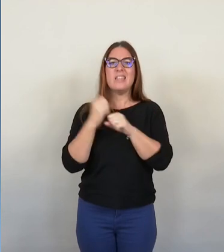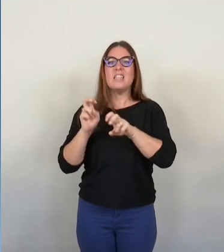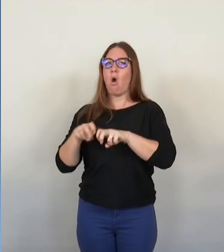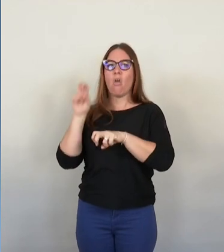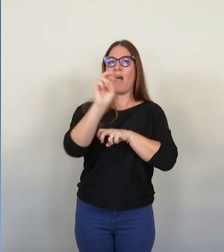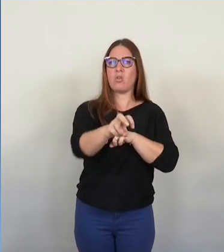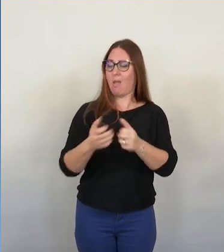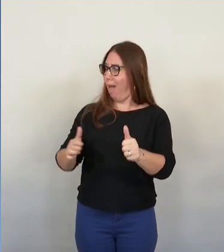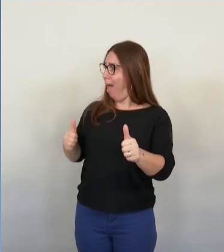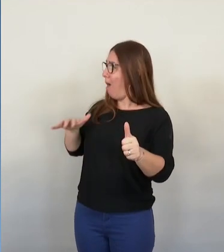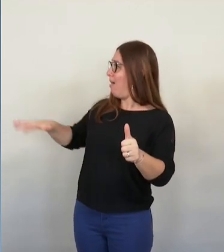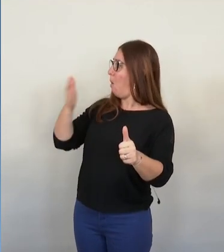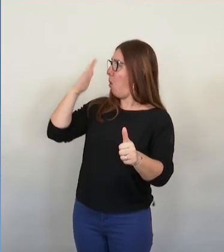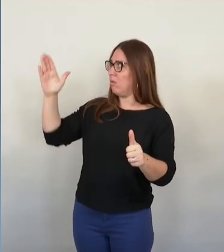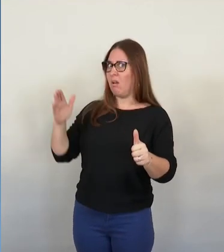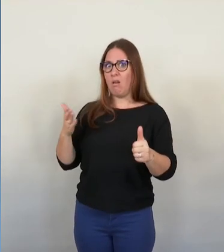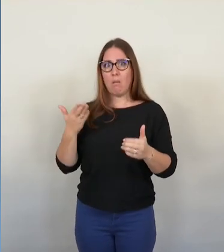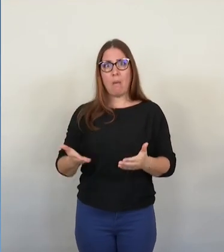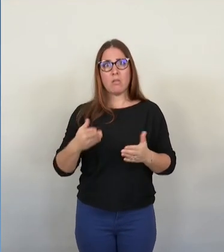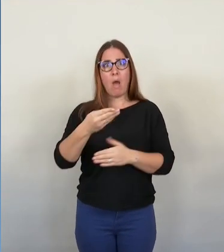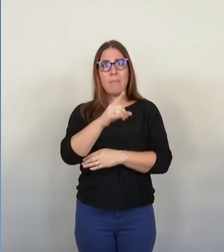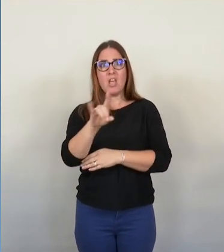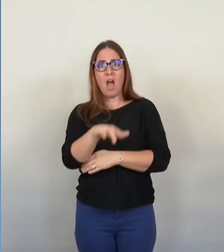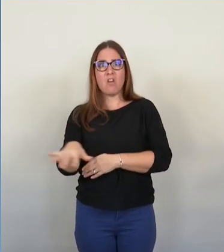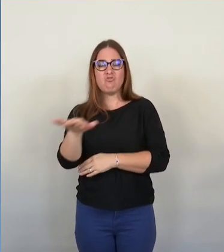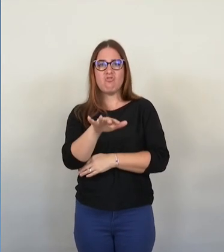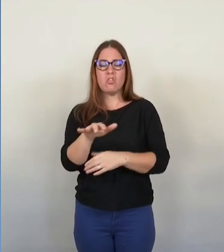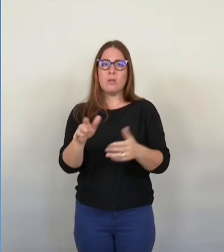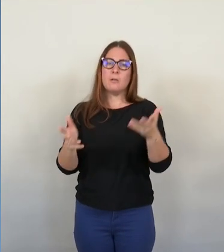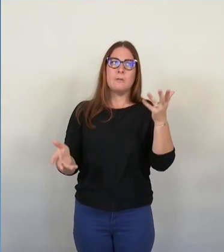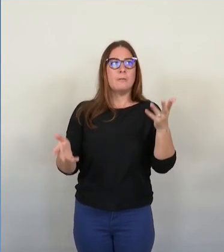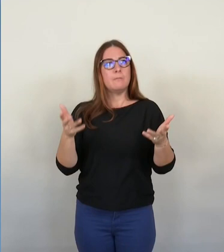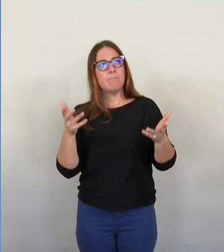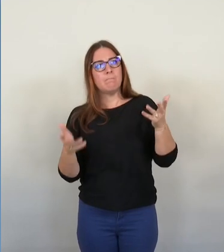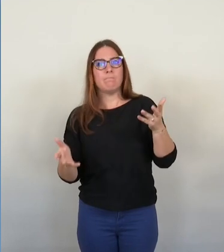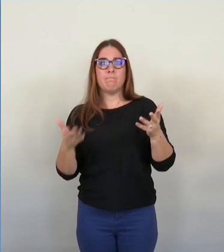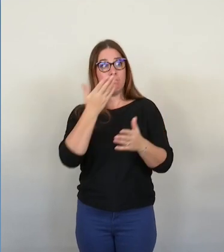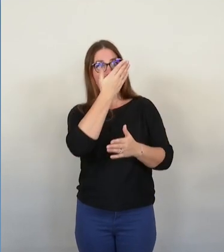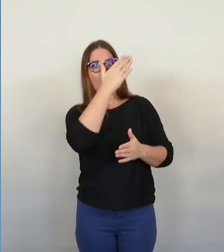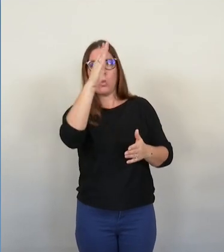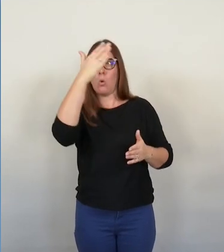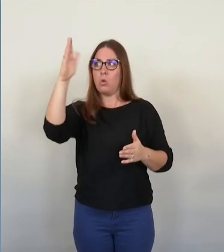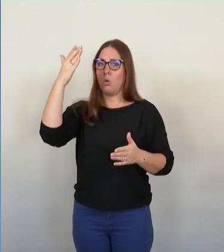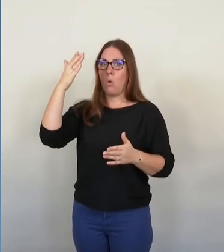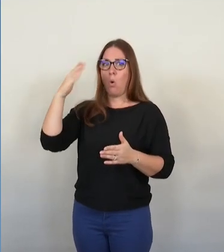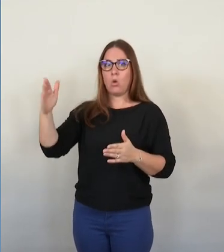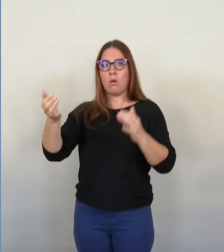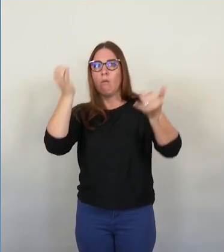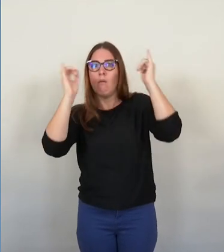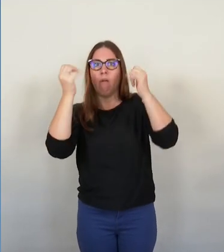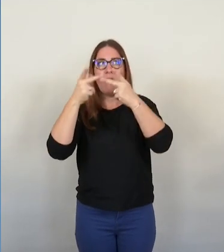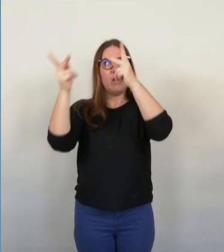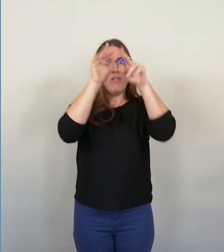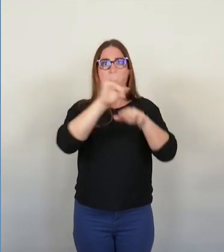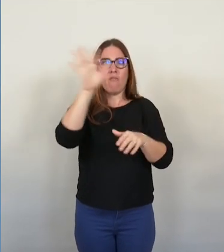aujourd'hui nous avons le sentiment que les MDH sont encore un peu se sont fait rattraper par beaucoup de d'initiatives dans d'autres